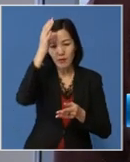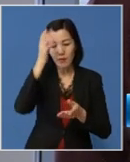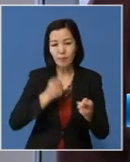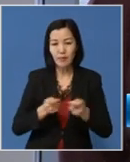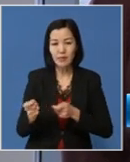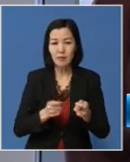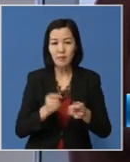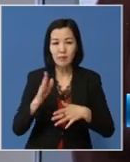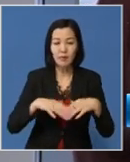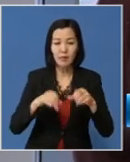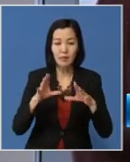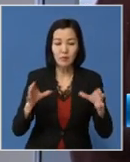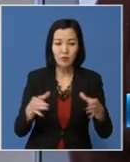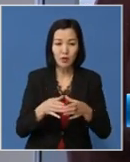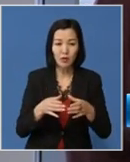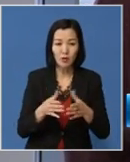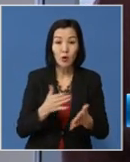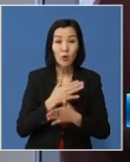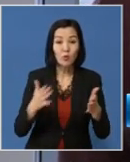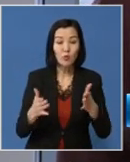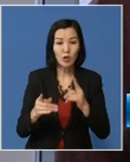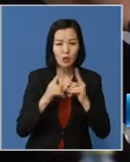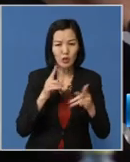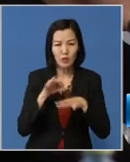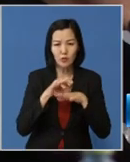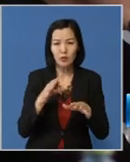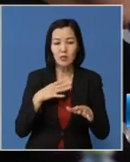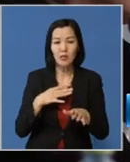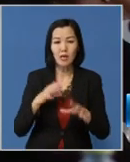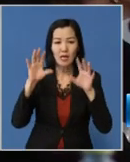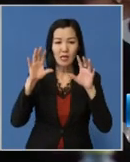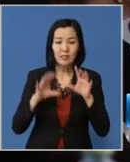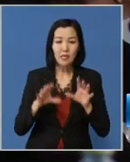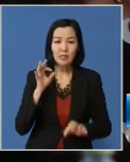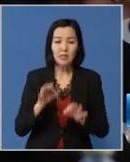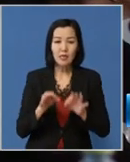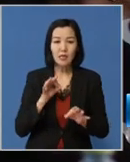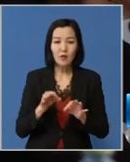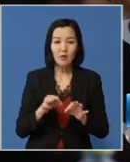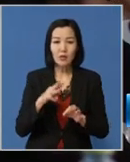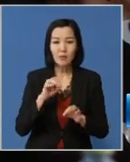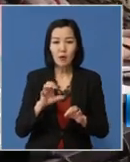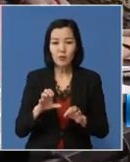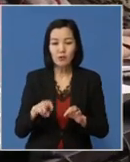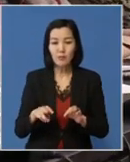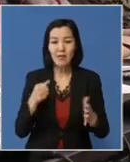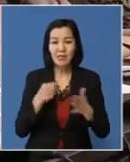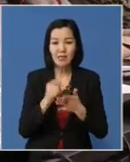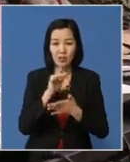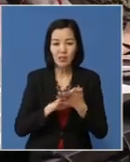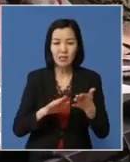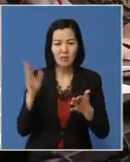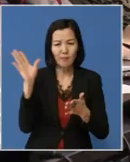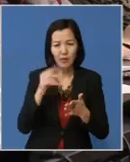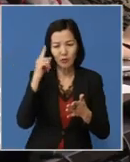басқармасымен, кәсіподақ ұйымымен бірлескен үлкен талқылау жұмыстары жүргізілді. Заңды талқылау жұмыстары облыста маусым айына дейін жалғасады. Барлық ұсыныстар